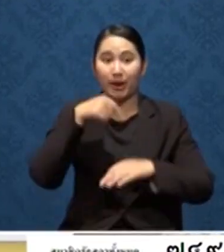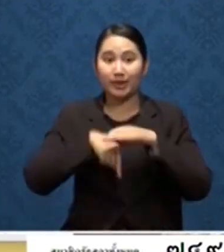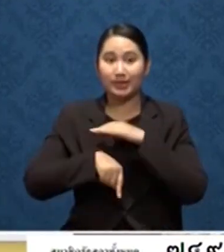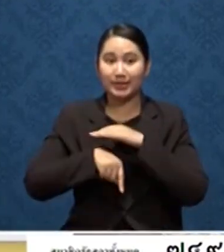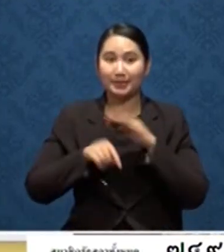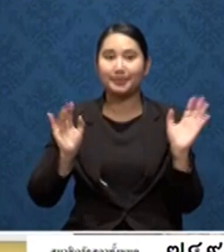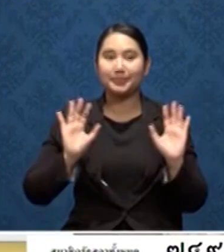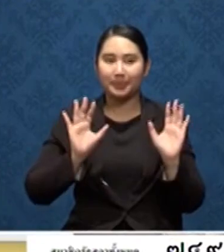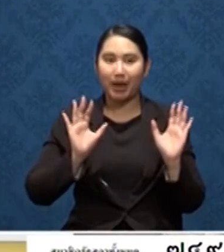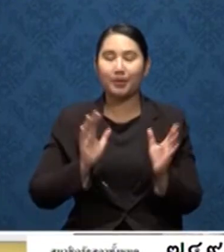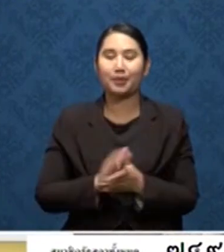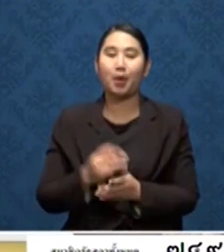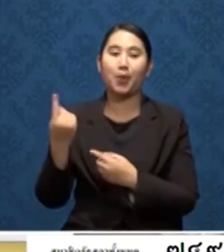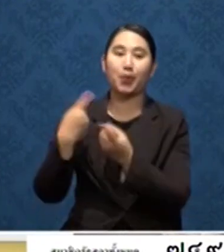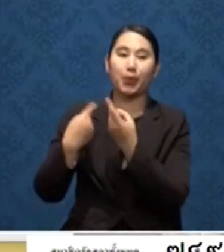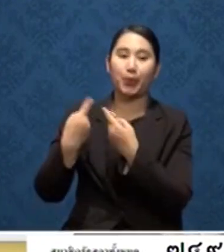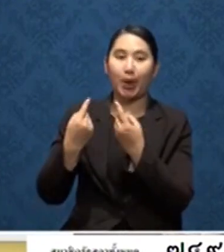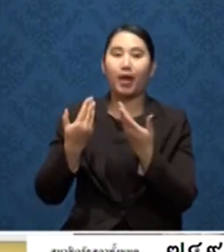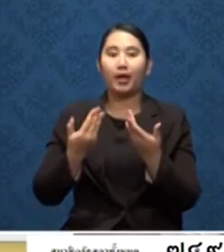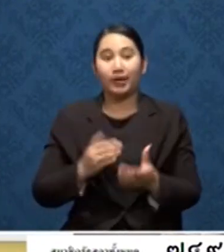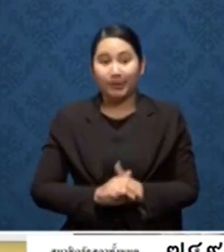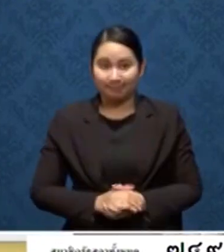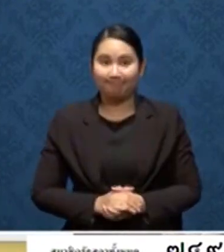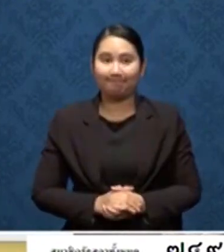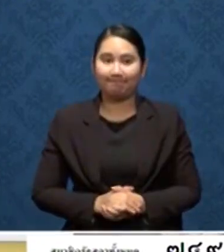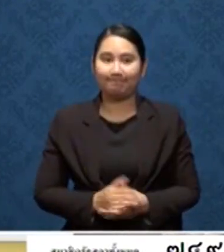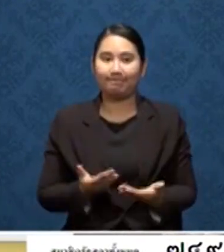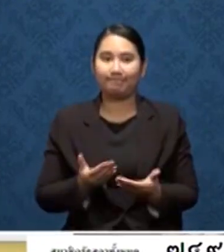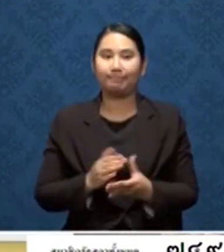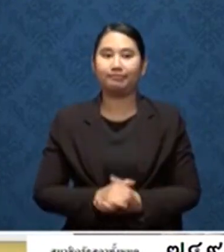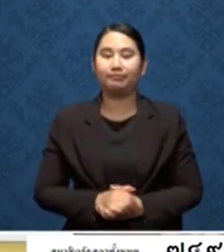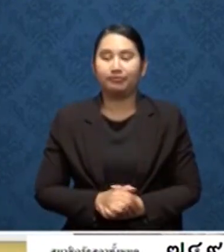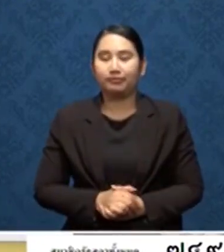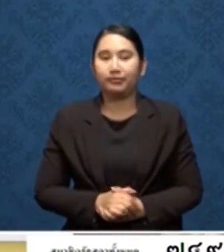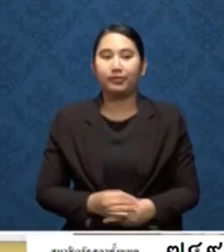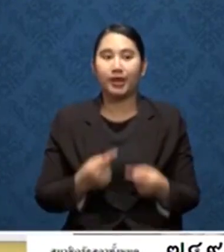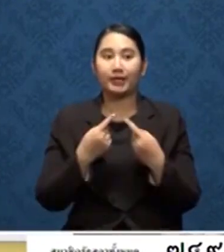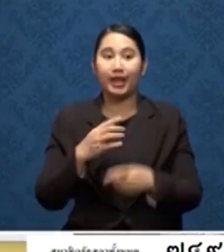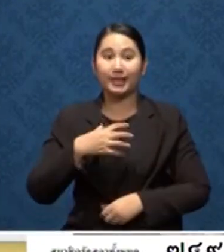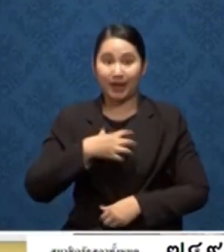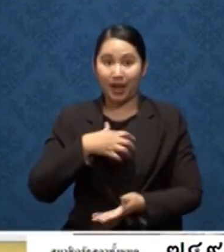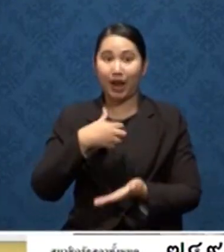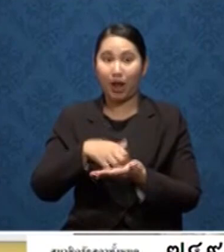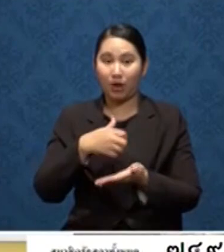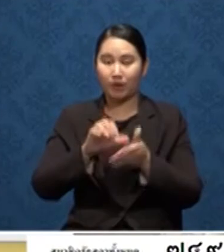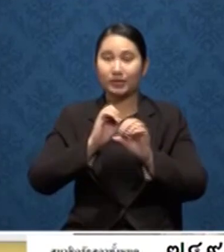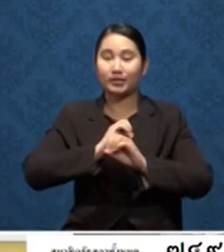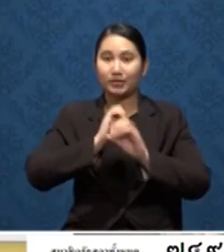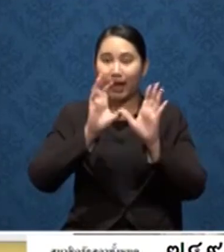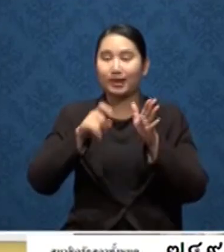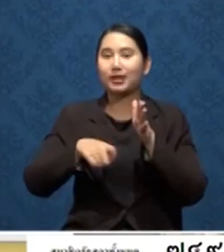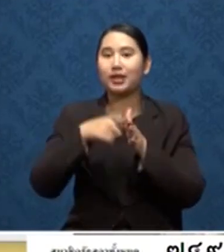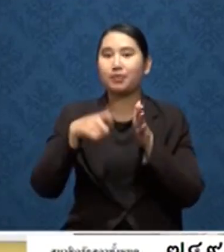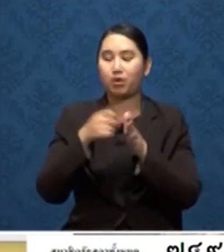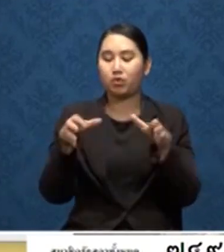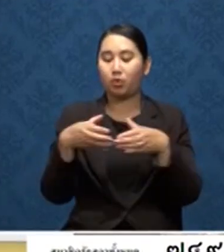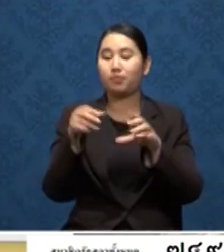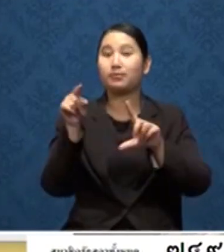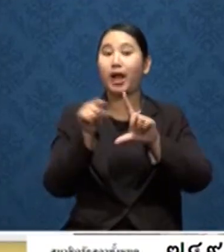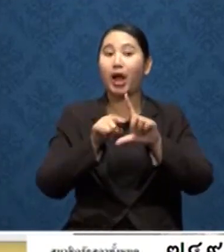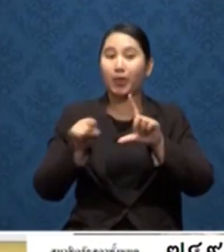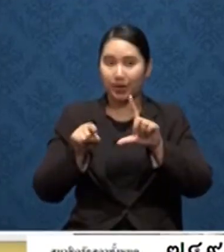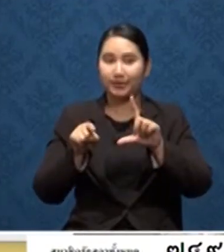กับข้อกล่าวหาต่างๆที่หลายท่านนั้นได้กล่าวหาขึ้นมาแต่อยากจะแค่ยืนยันครับถึงหลักการและเหตุผลที่พรรคก้าวไกลนั้น